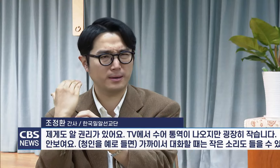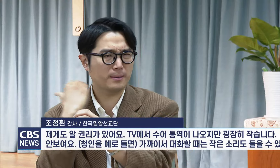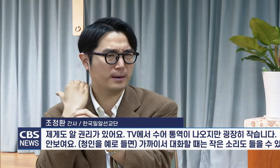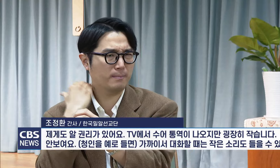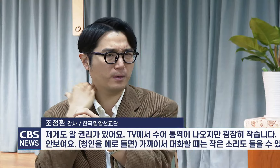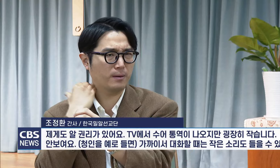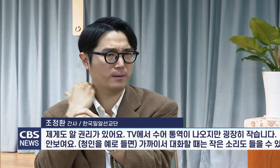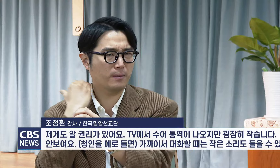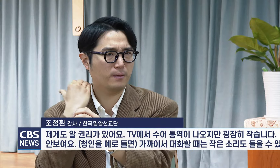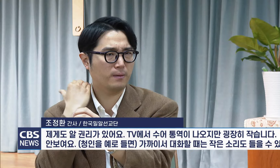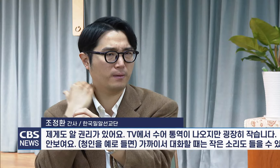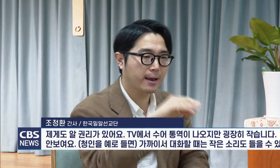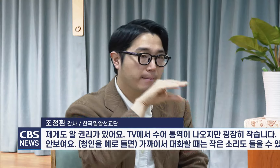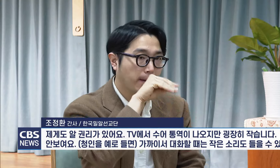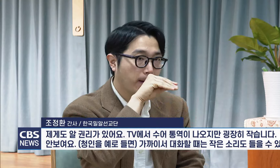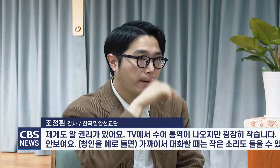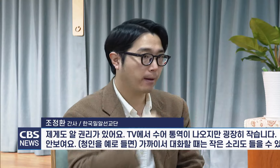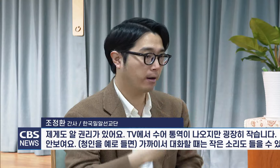안 보여요.